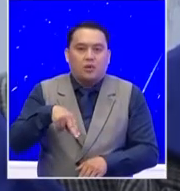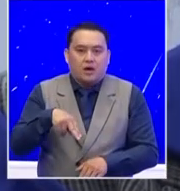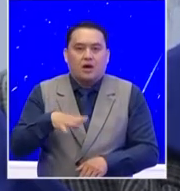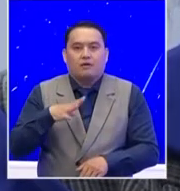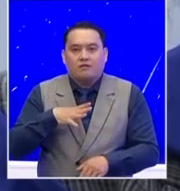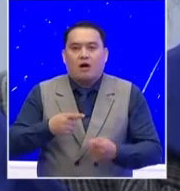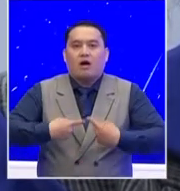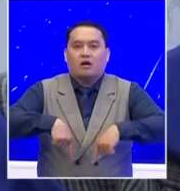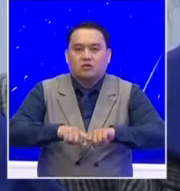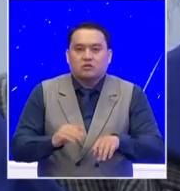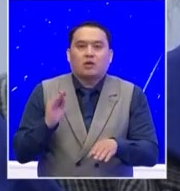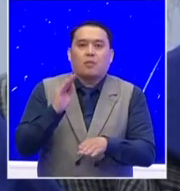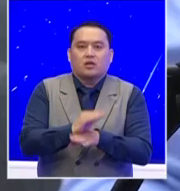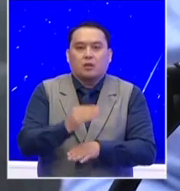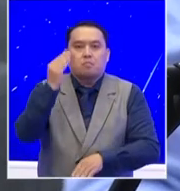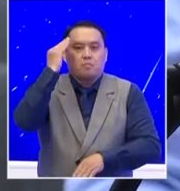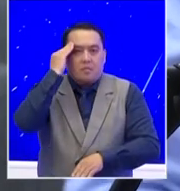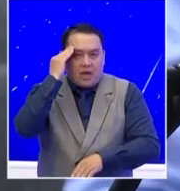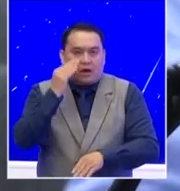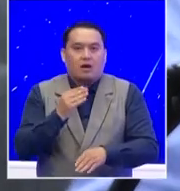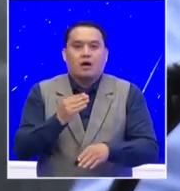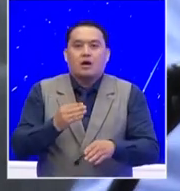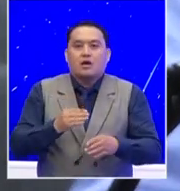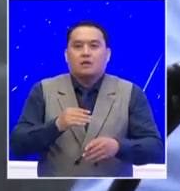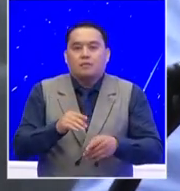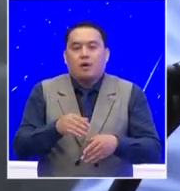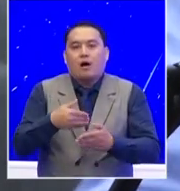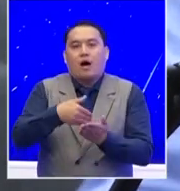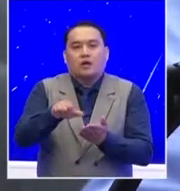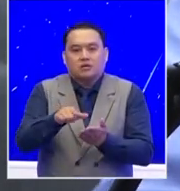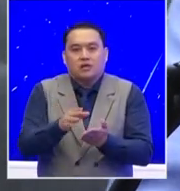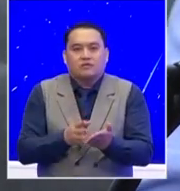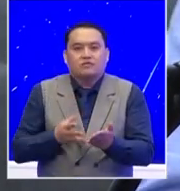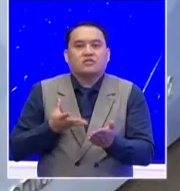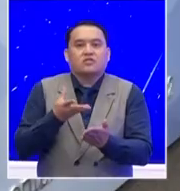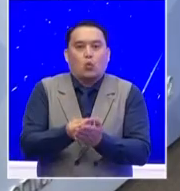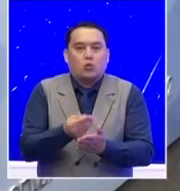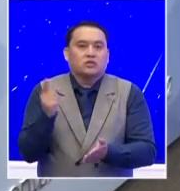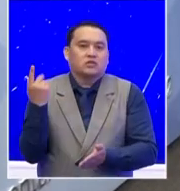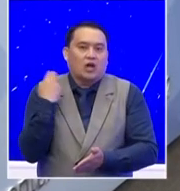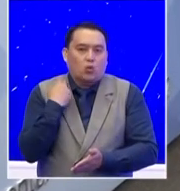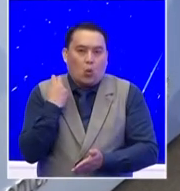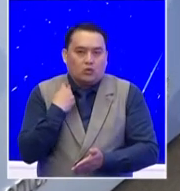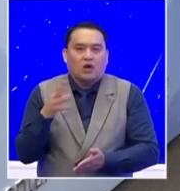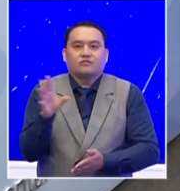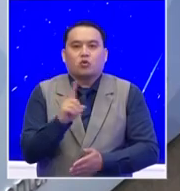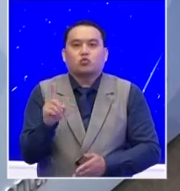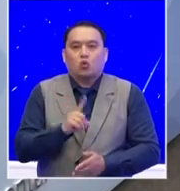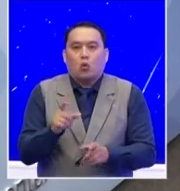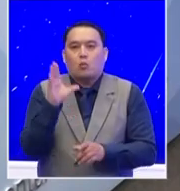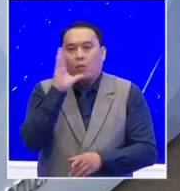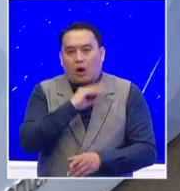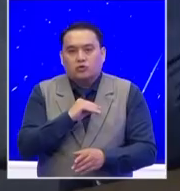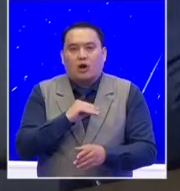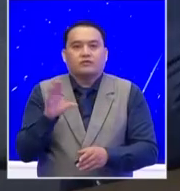чрезвычайного положения органами дополнительно приняты меры по отмене принудительного взыскания задолженности. Все для того, чтобы граждане